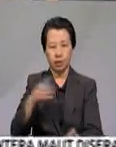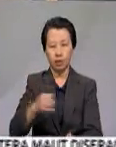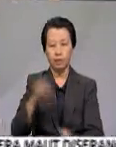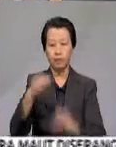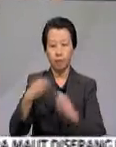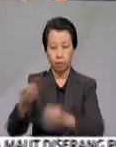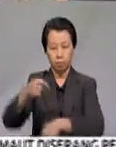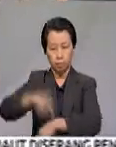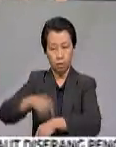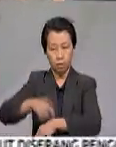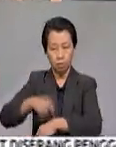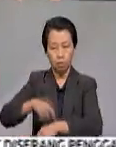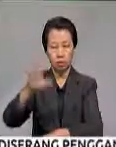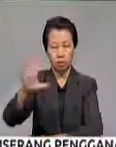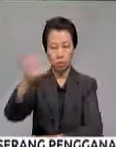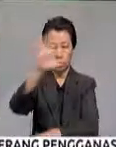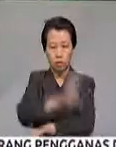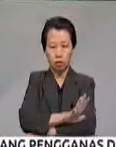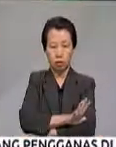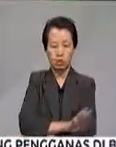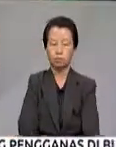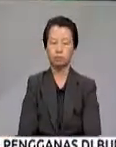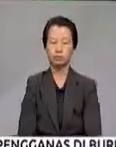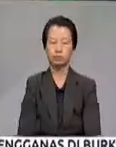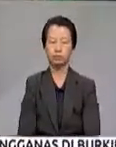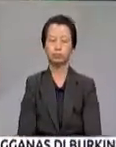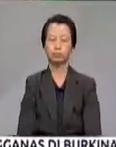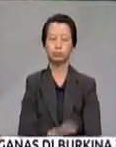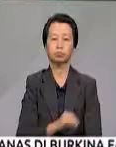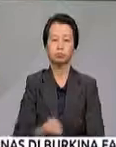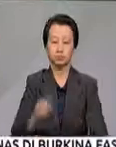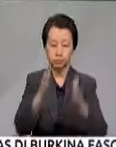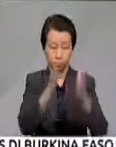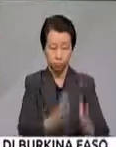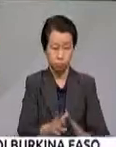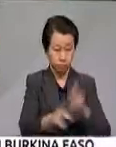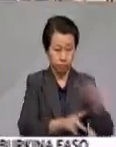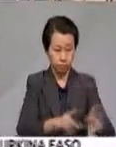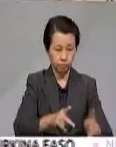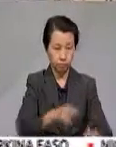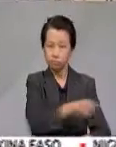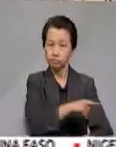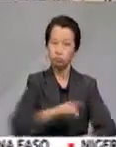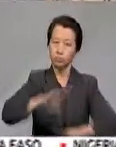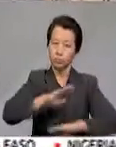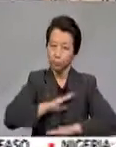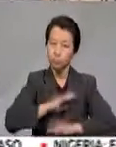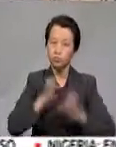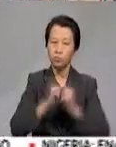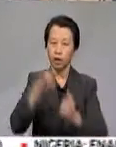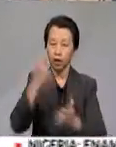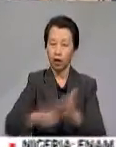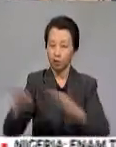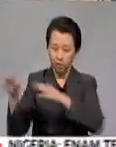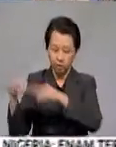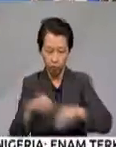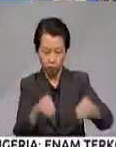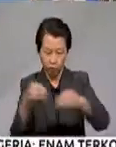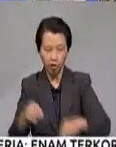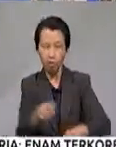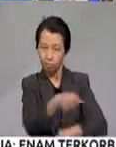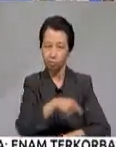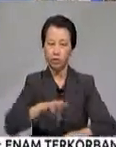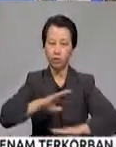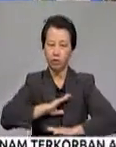masa kepada mereka selama 5 hari. Sementara itu, pengguna yang ditemui berpuas hati dengan harga jualan yang